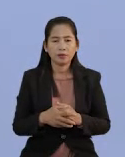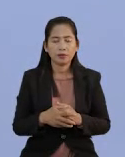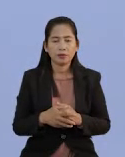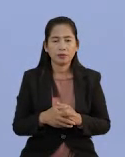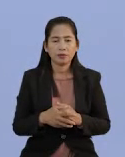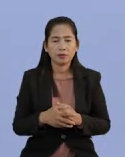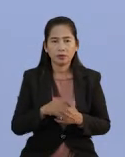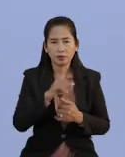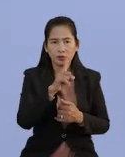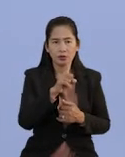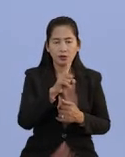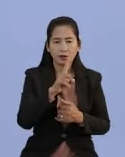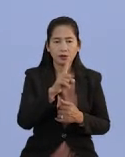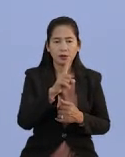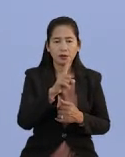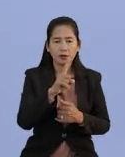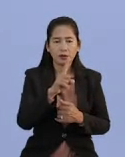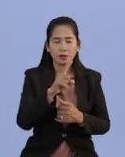muối